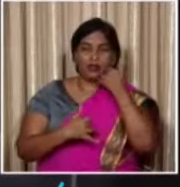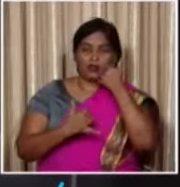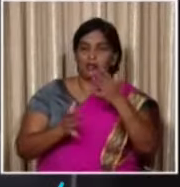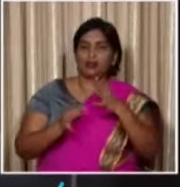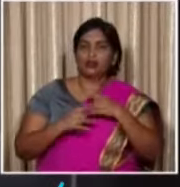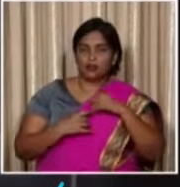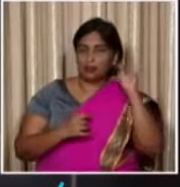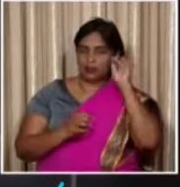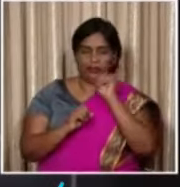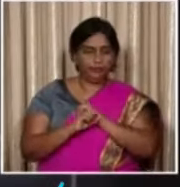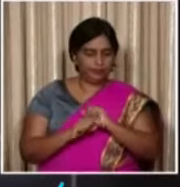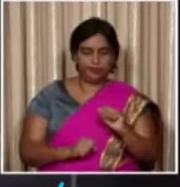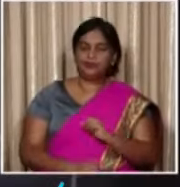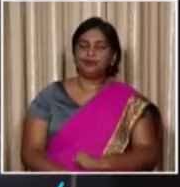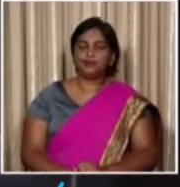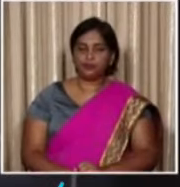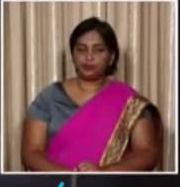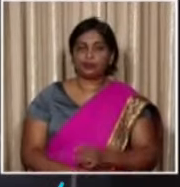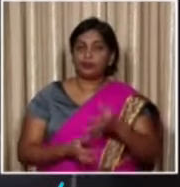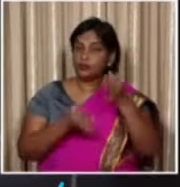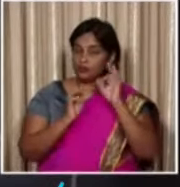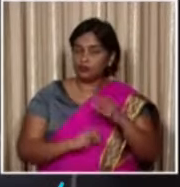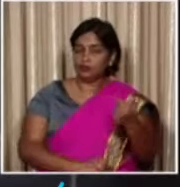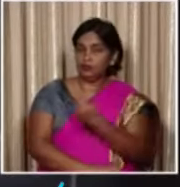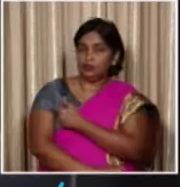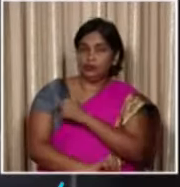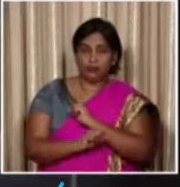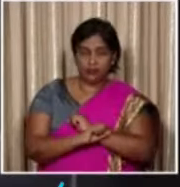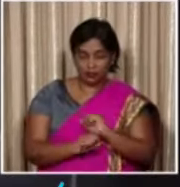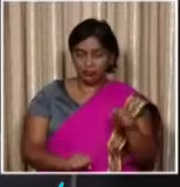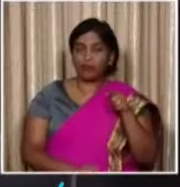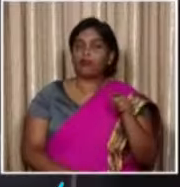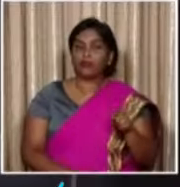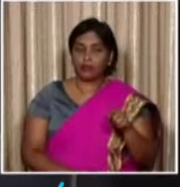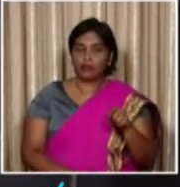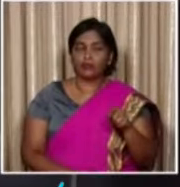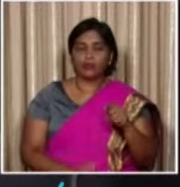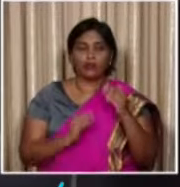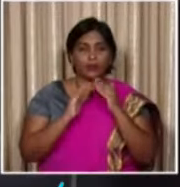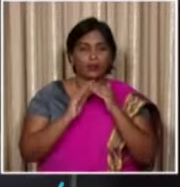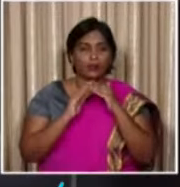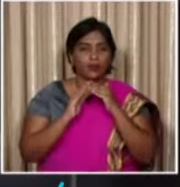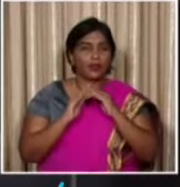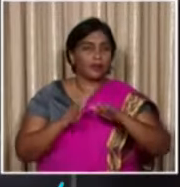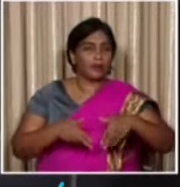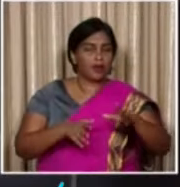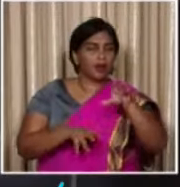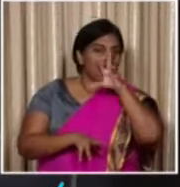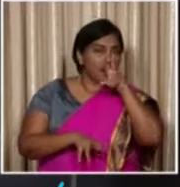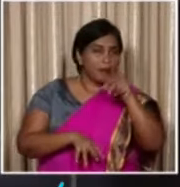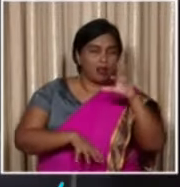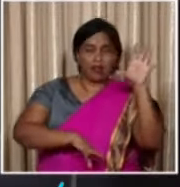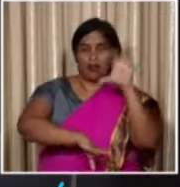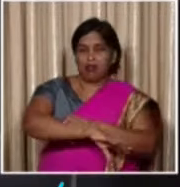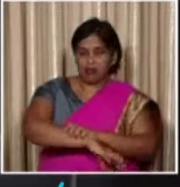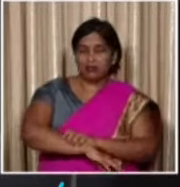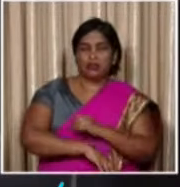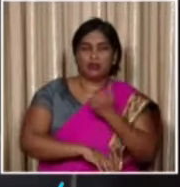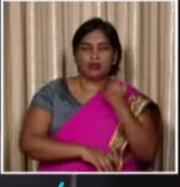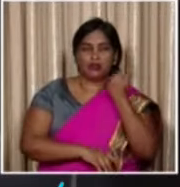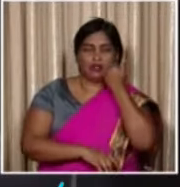අවස්ථාව වාර්තා වී නොමැත නිසිලස එන්නත්කරණ නොමැති ගුහාසිත සුනකින් මාර්ගයෙන්ද ජල බීතිකාව බොවීමට හැකියාව